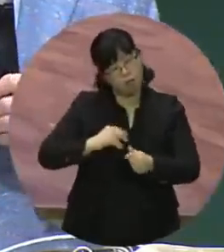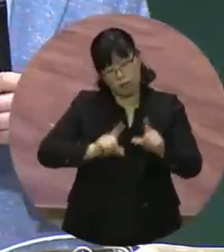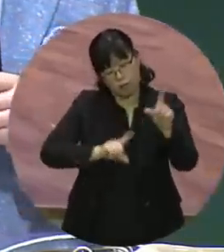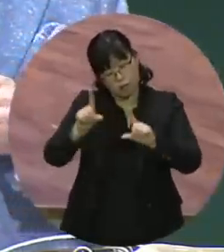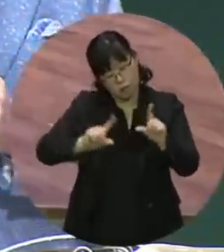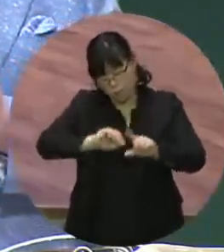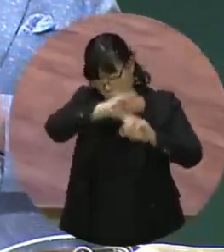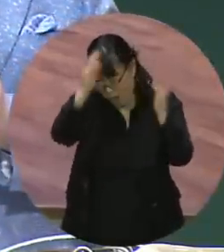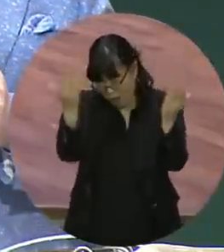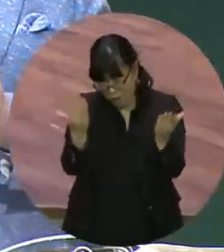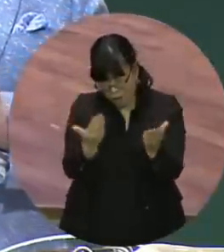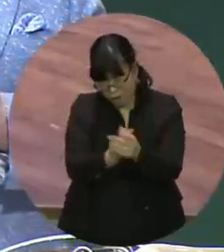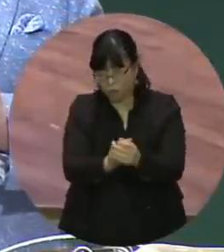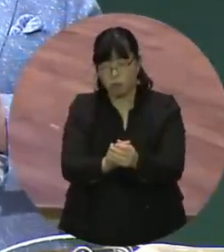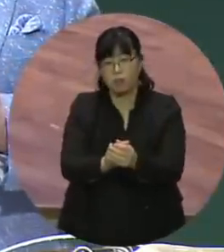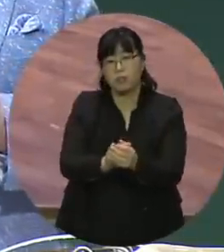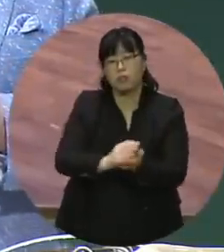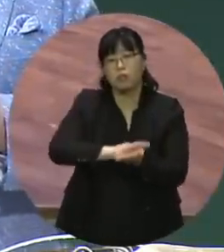너